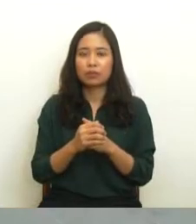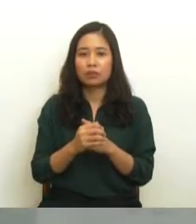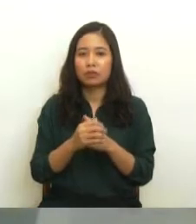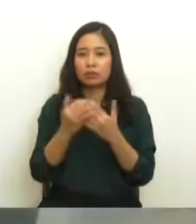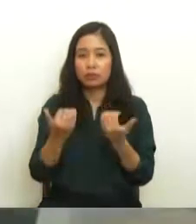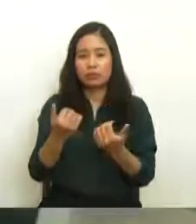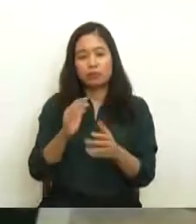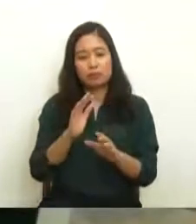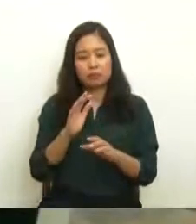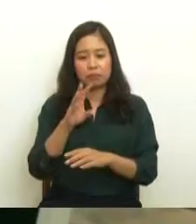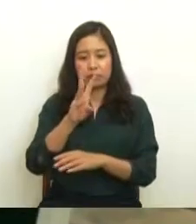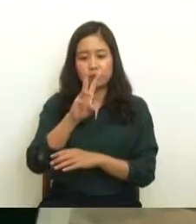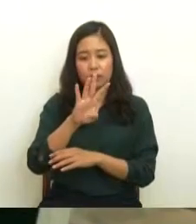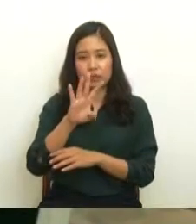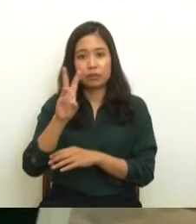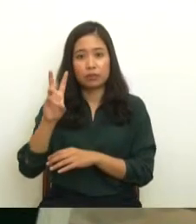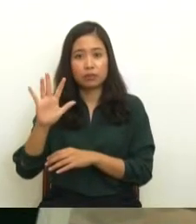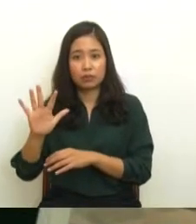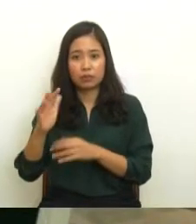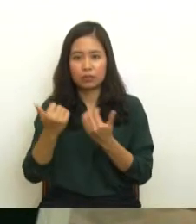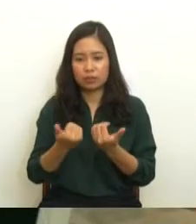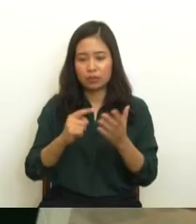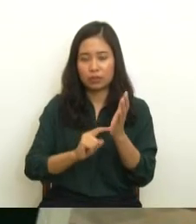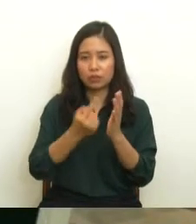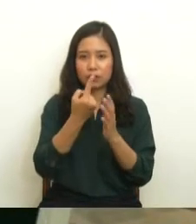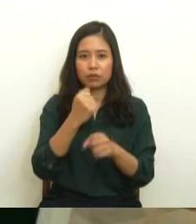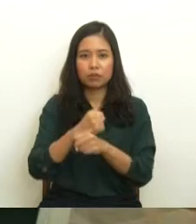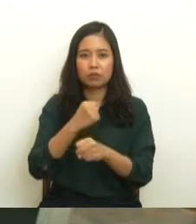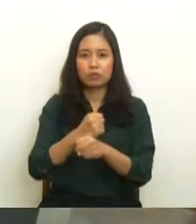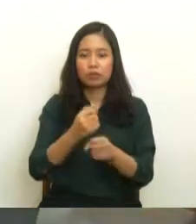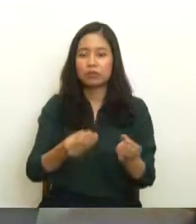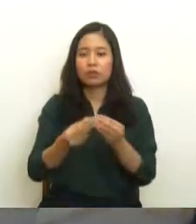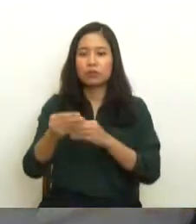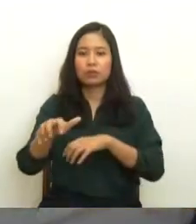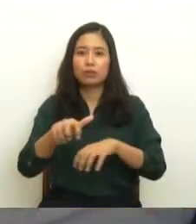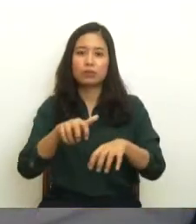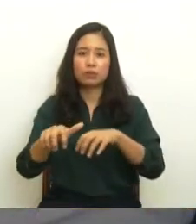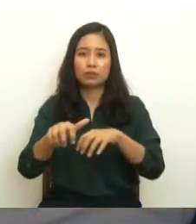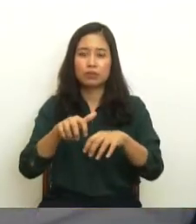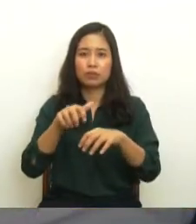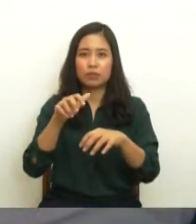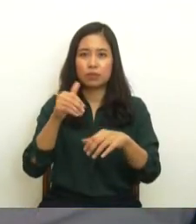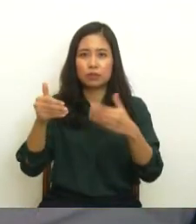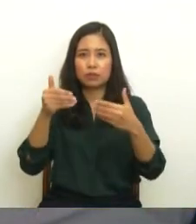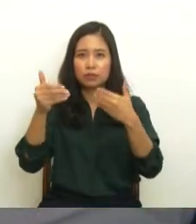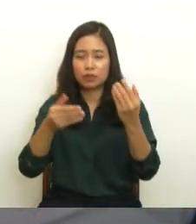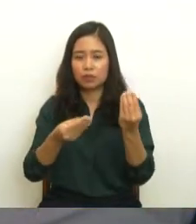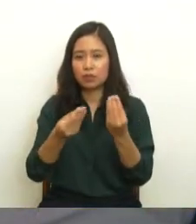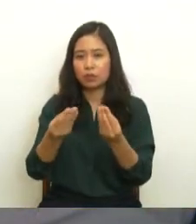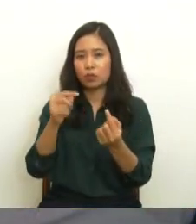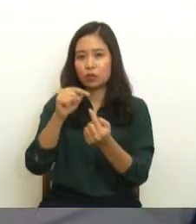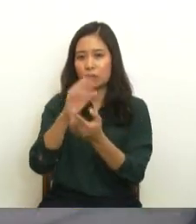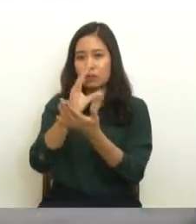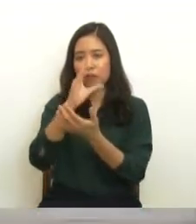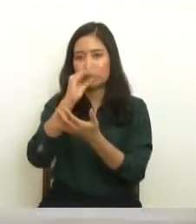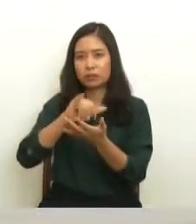65 เากจะเริมต้นแนะนำนะคะให้ทกท่านเนี่ยรู้จักเกี่ยวกับวาการศึษาเพื่อการพัฒนาที่ยังยืนเนี่หัว